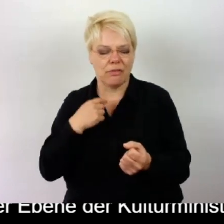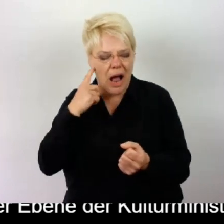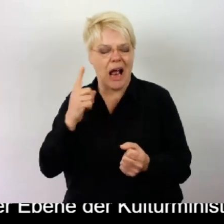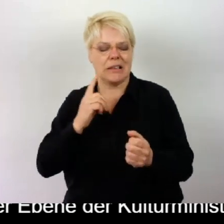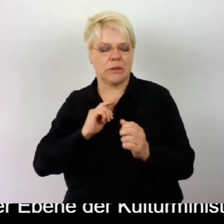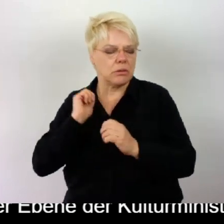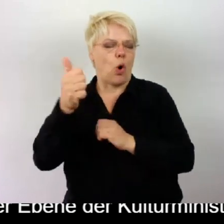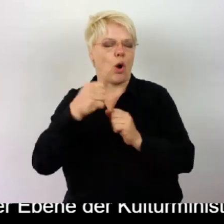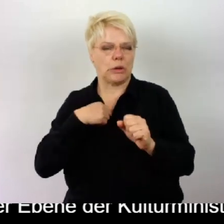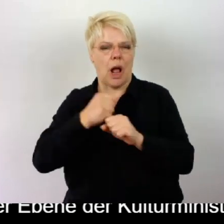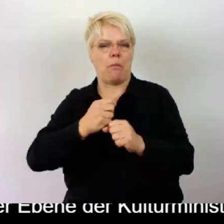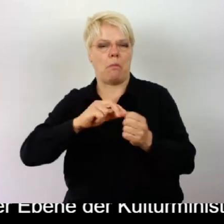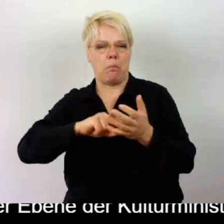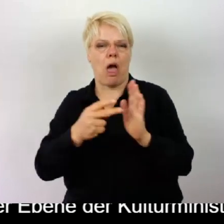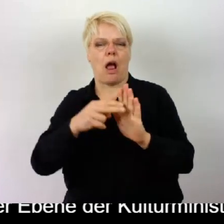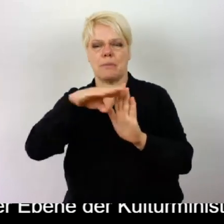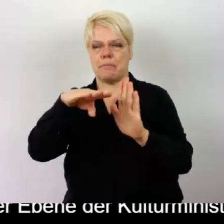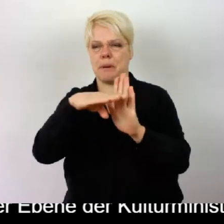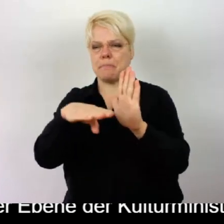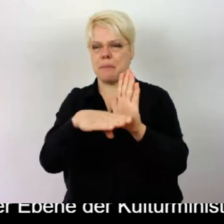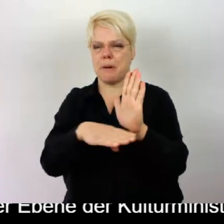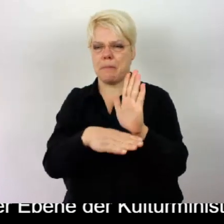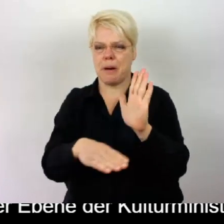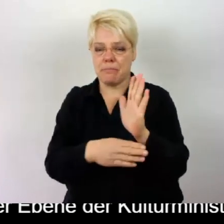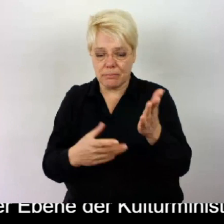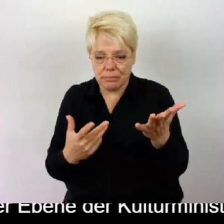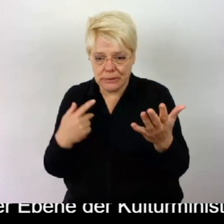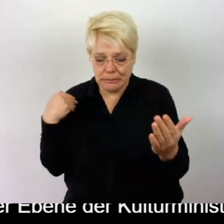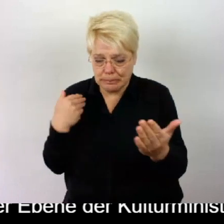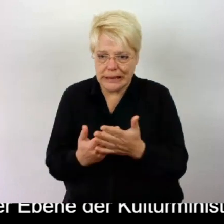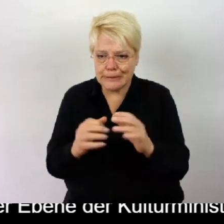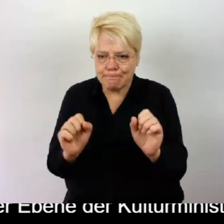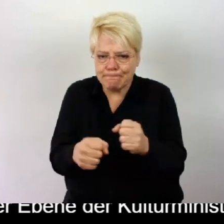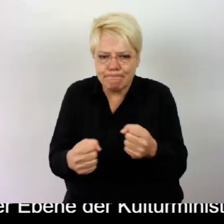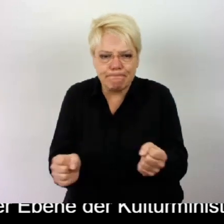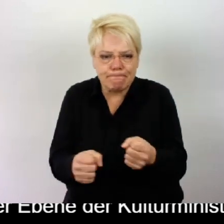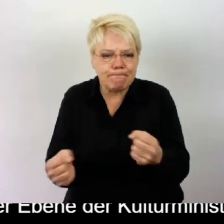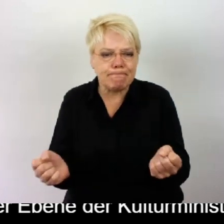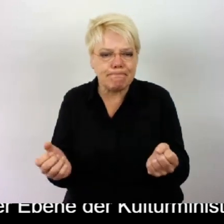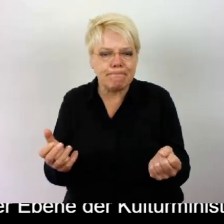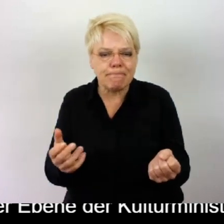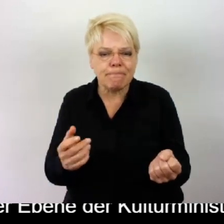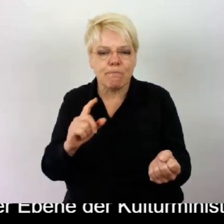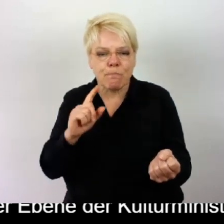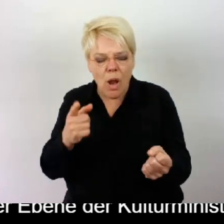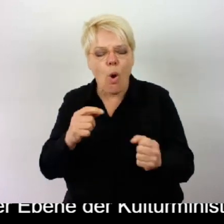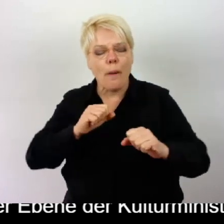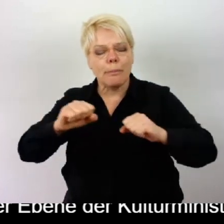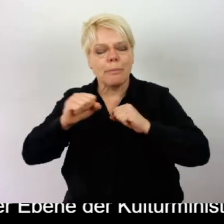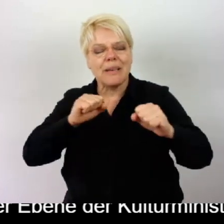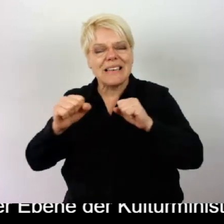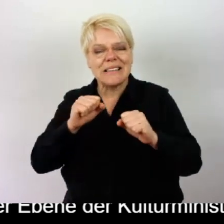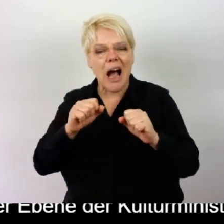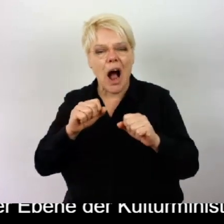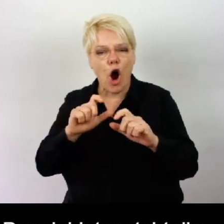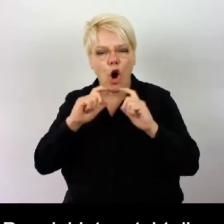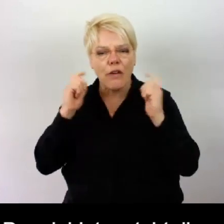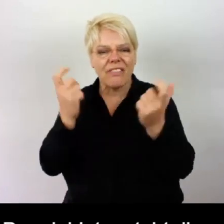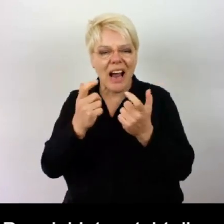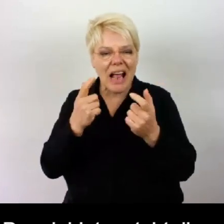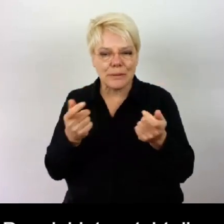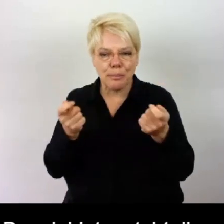mit 5 Leuten, ist auch kein Problem. Andere sagen, lassen wir mal wieder bis 100 zu. Ich bin da, ich sage es einfach auch jetzt ganz von meiner